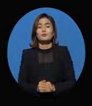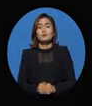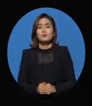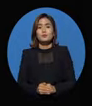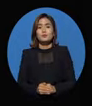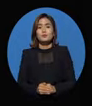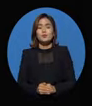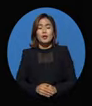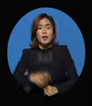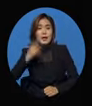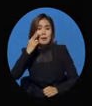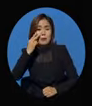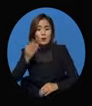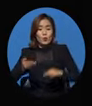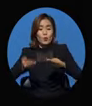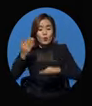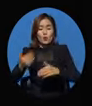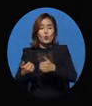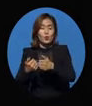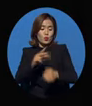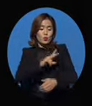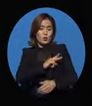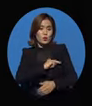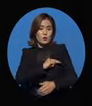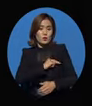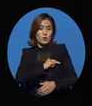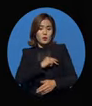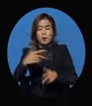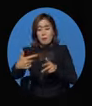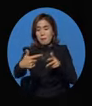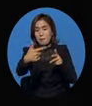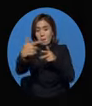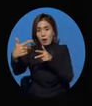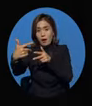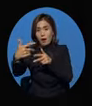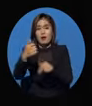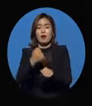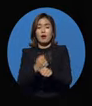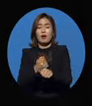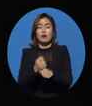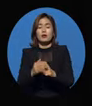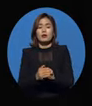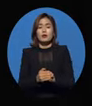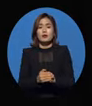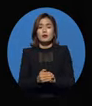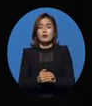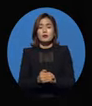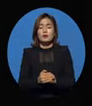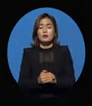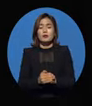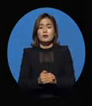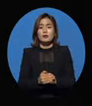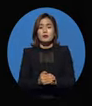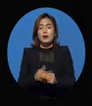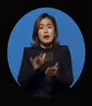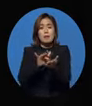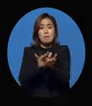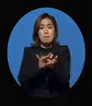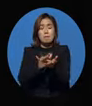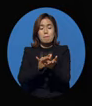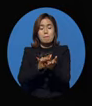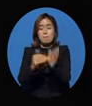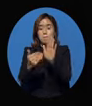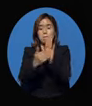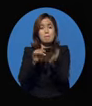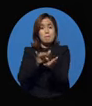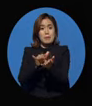멘데스 미 상원 외교 위원장과 화상 통화를 통해서 뭐 밥 x 백신을 sk 바이오 가 지금 위탁